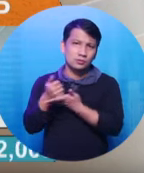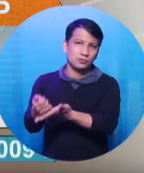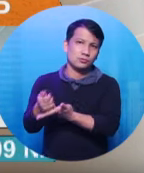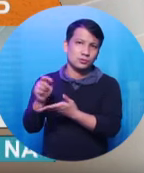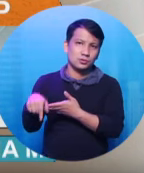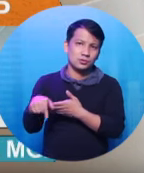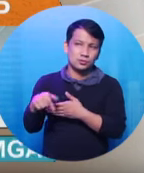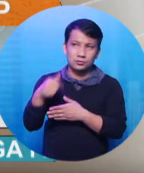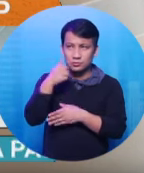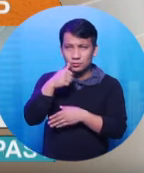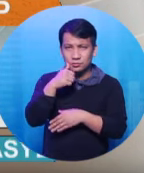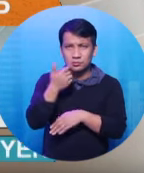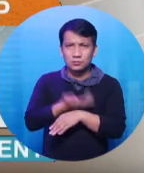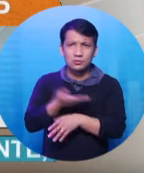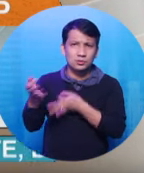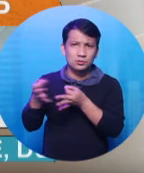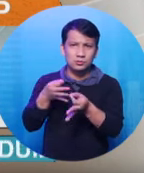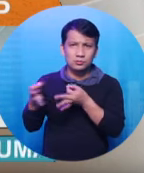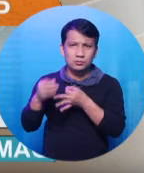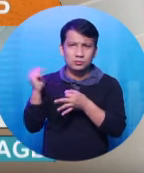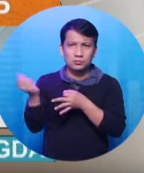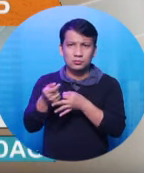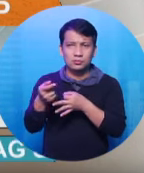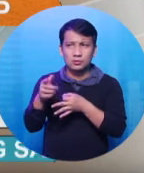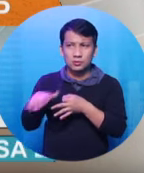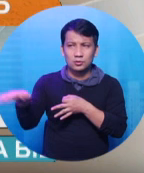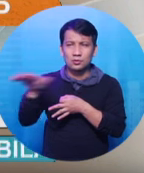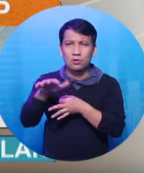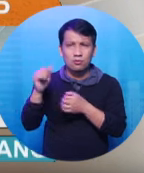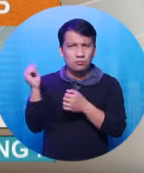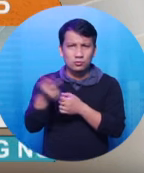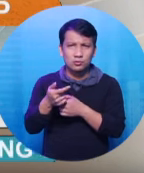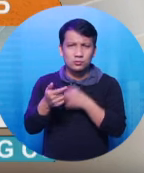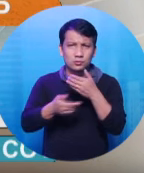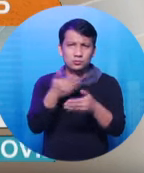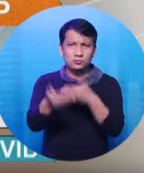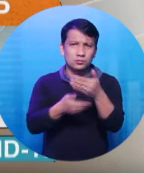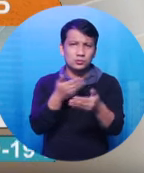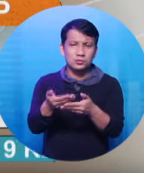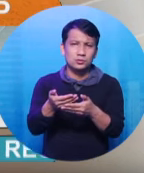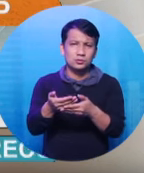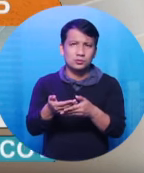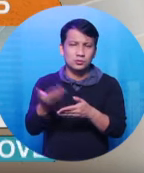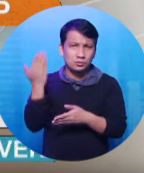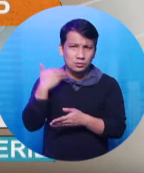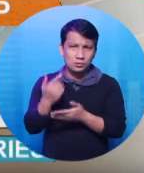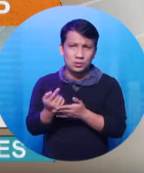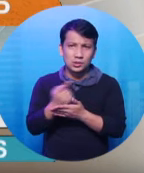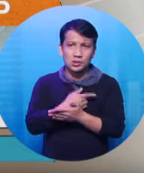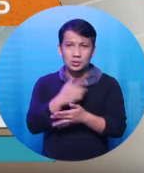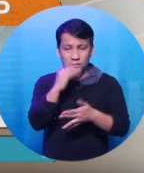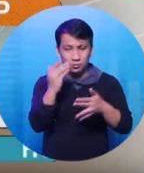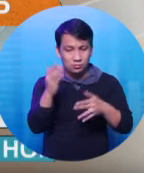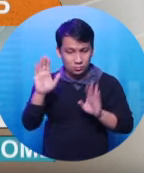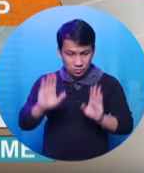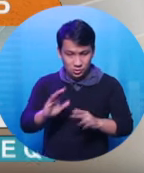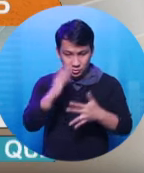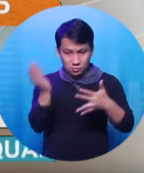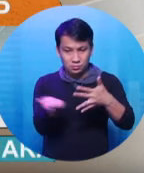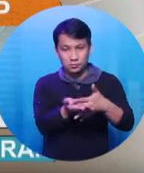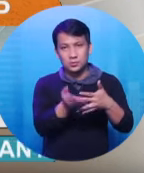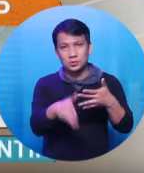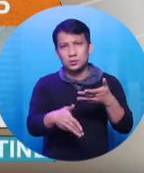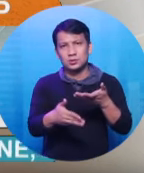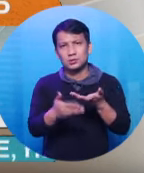ng Women's Desk. Pinaliwanag po namin lahat-lahat sa kanila yung proseso ng gagawin. Linggo po, pinail namin yung kaso via inquest